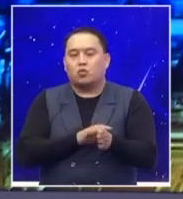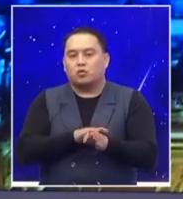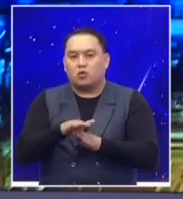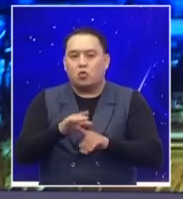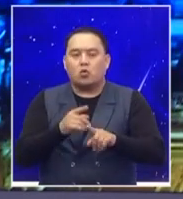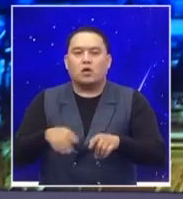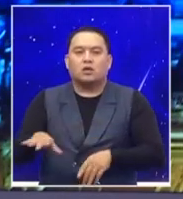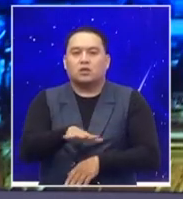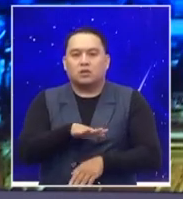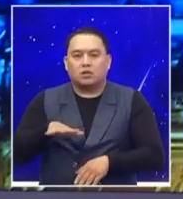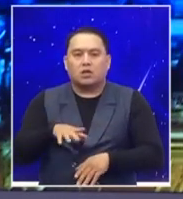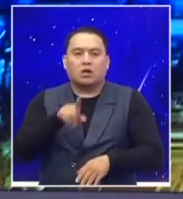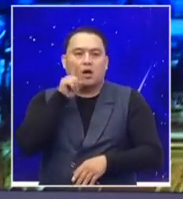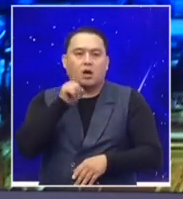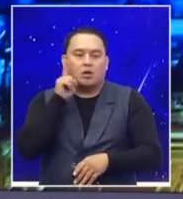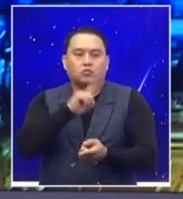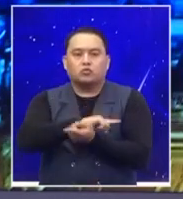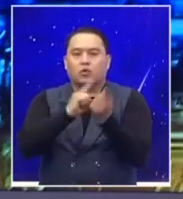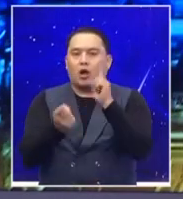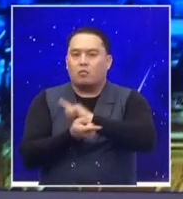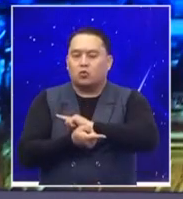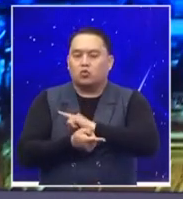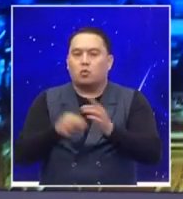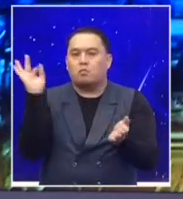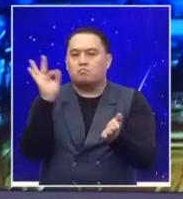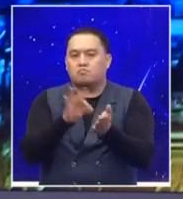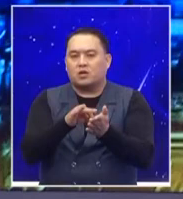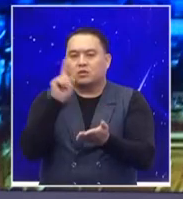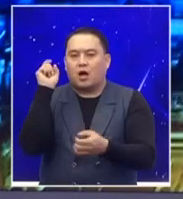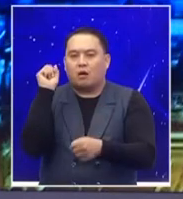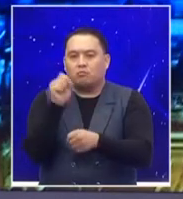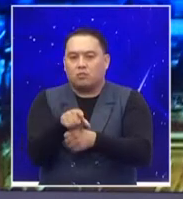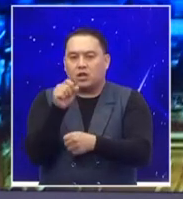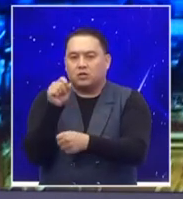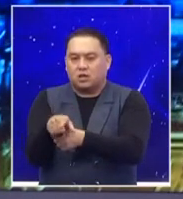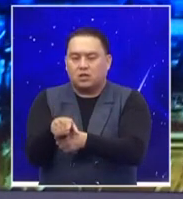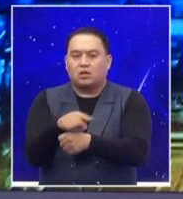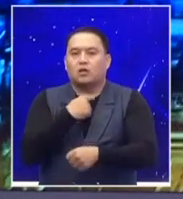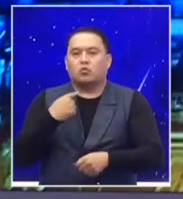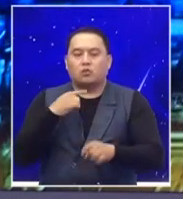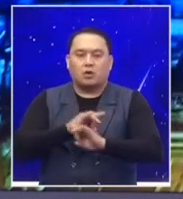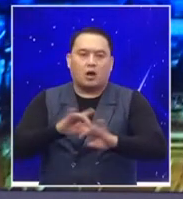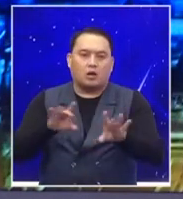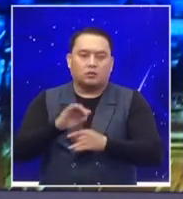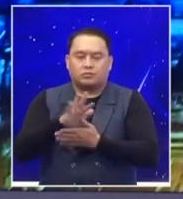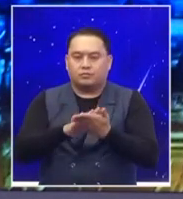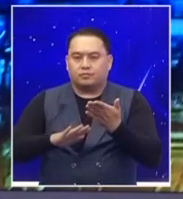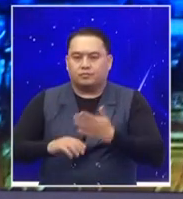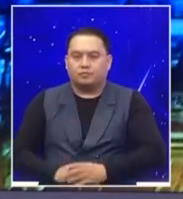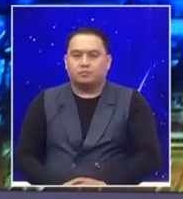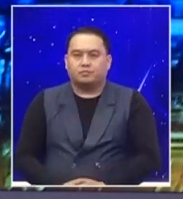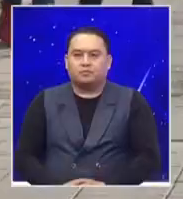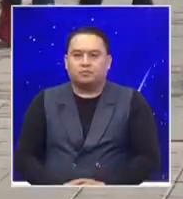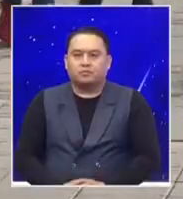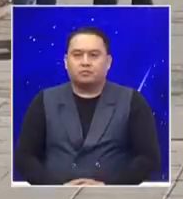дамытып, өңірлерді жасыл желекке айналдыру мақсатында міндеттелген. Тапсырма Жетісуда қалай атқарылып жатыр? Тілшілер қатысын.